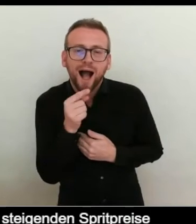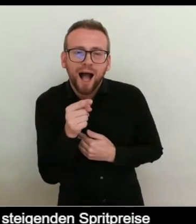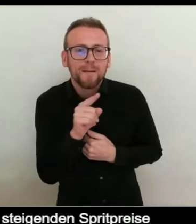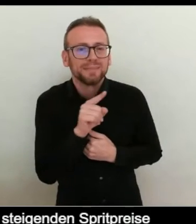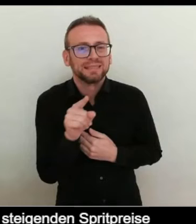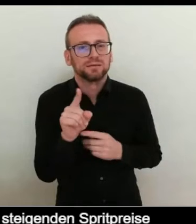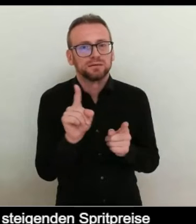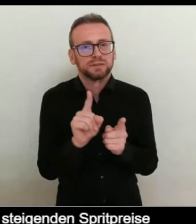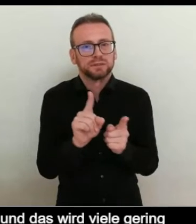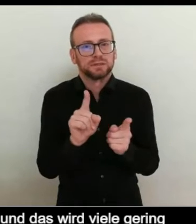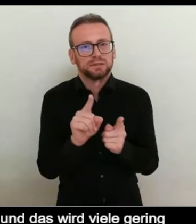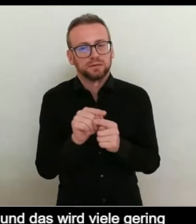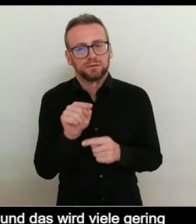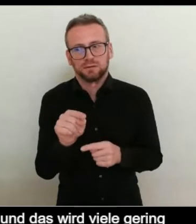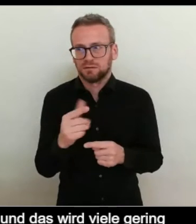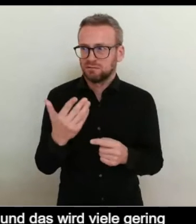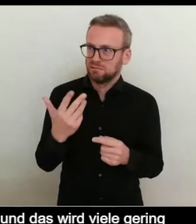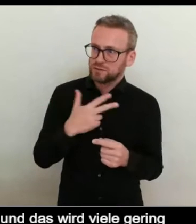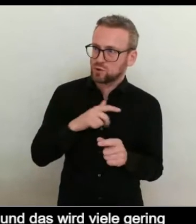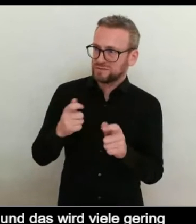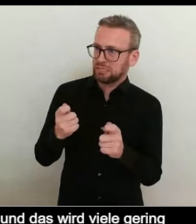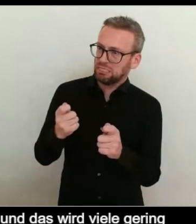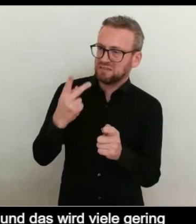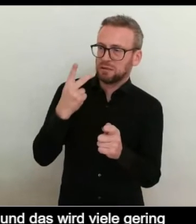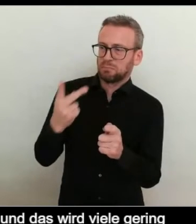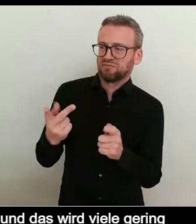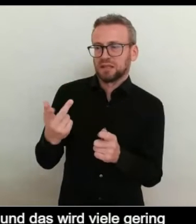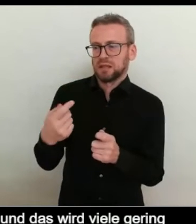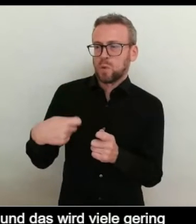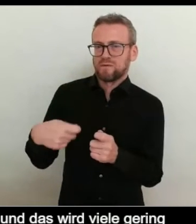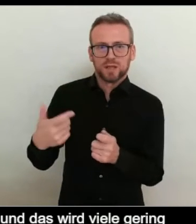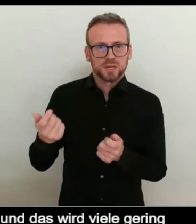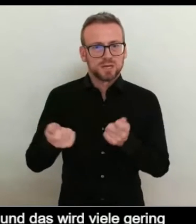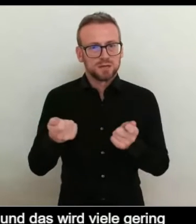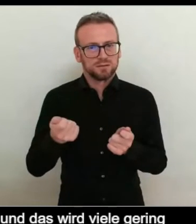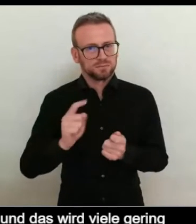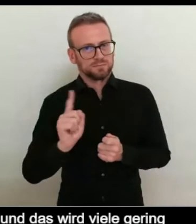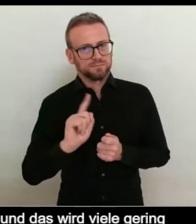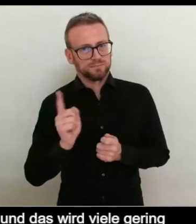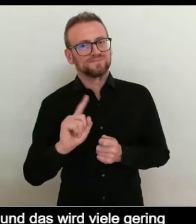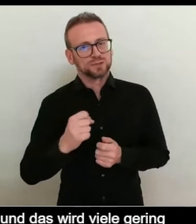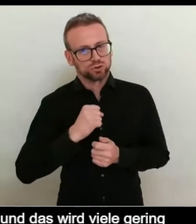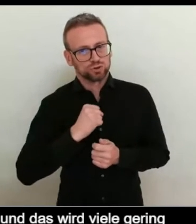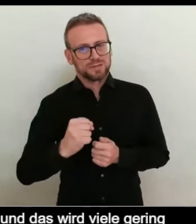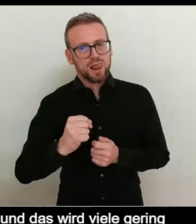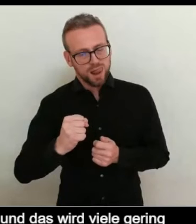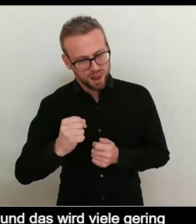europäisches Mindestmaß. die Überprüfung der Regelsätze für Wärme und Strom in den sozialen Sicherungssystemen sind das eine.